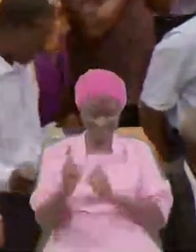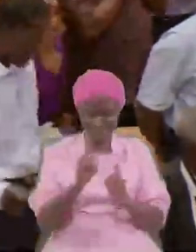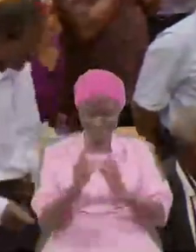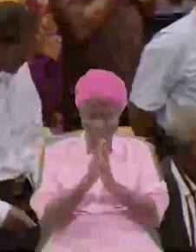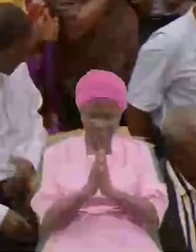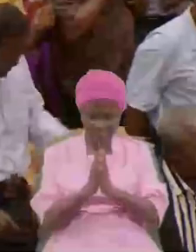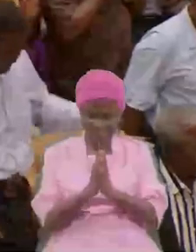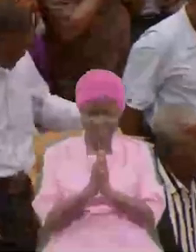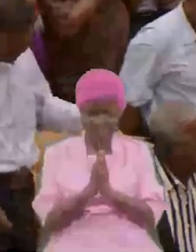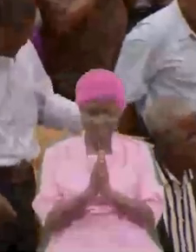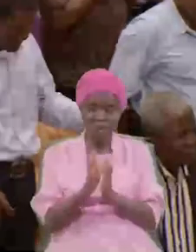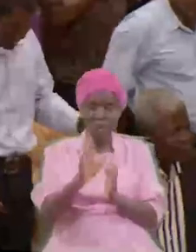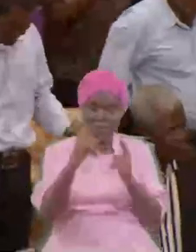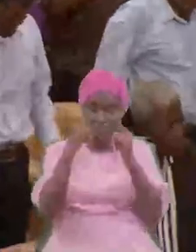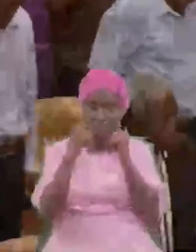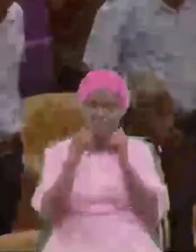Les larmes